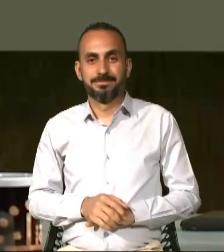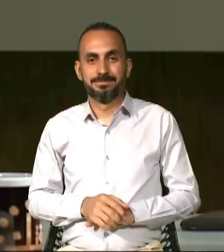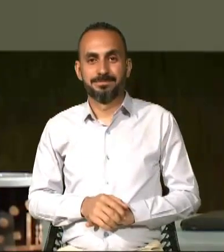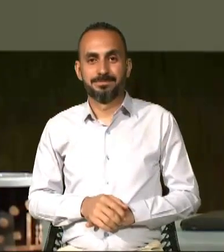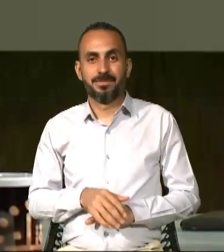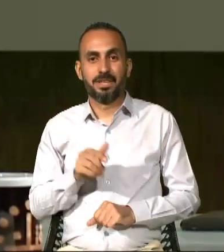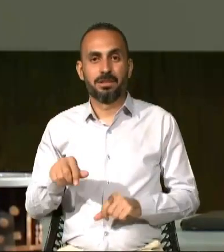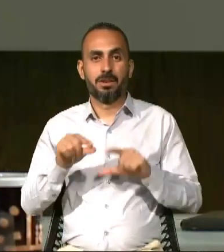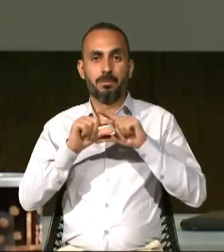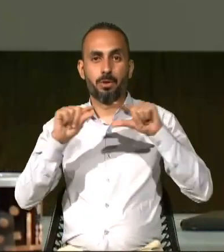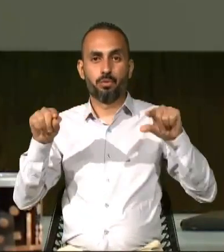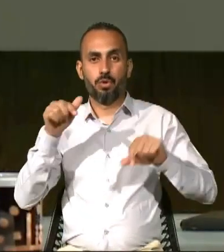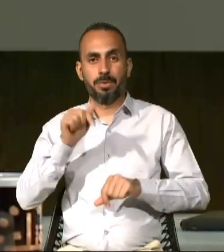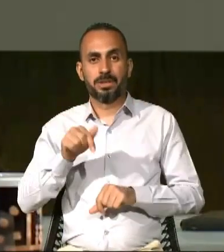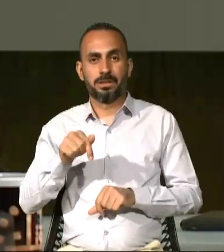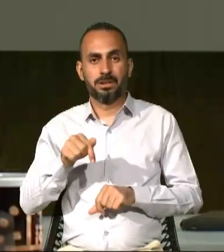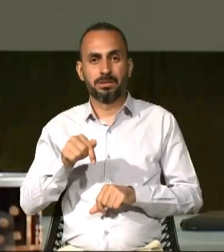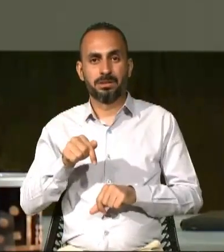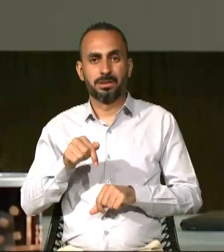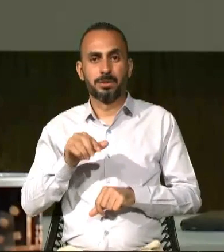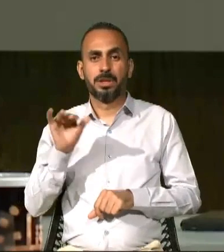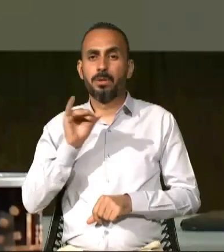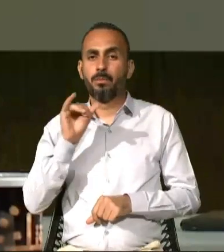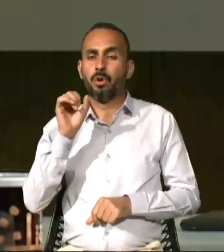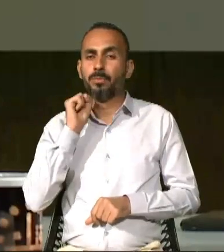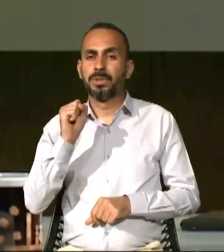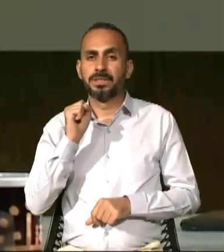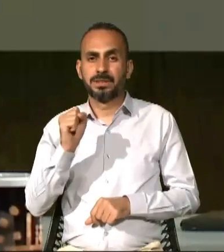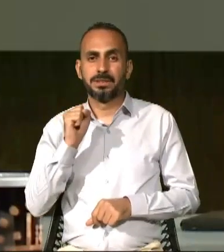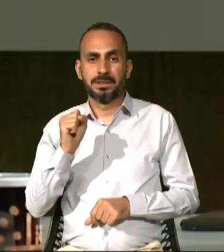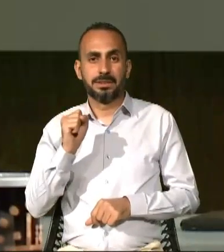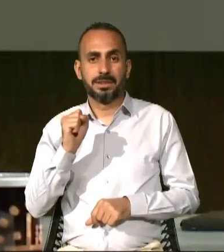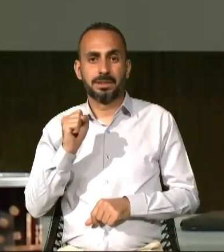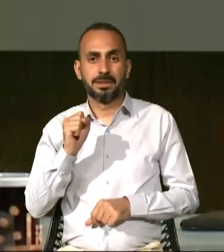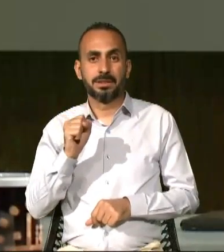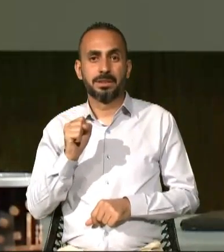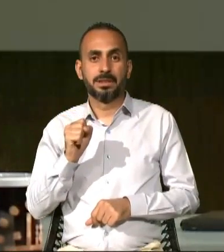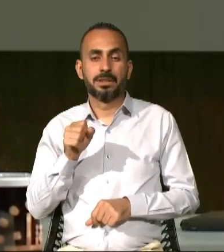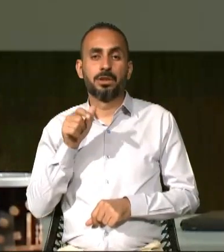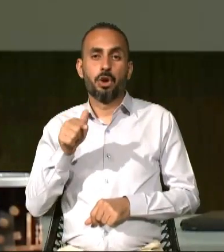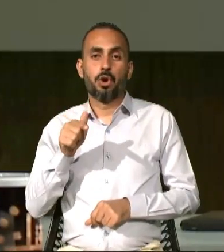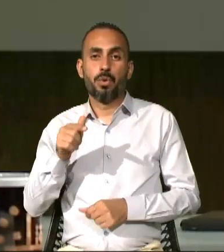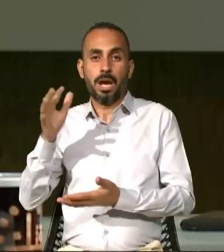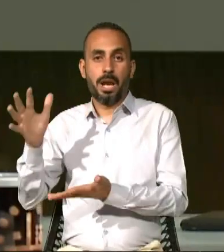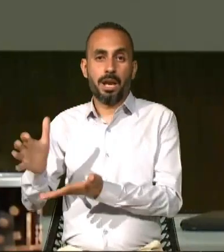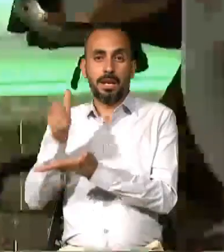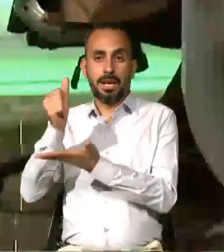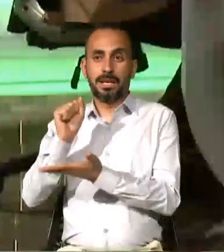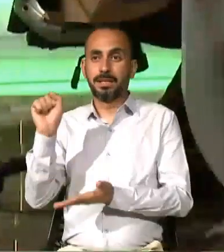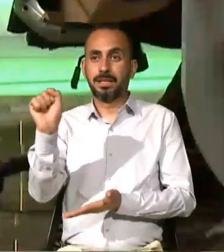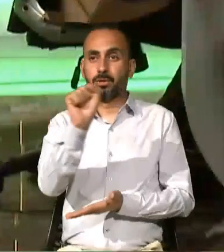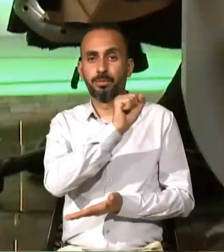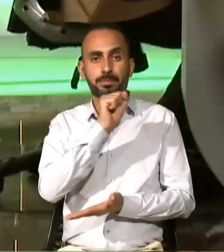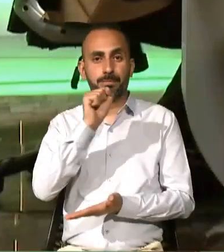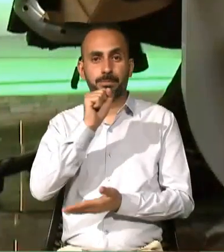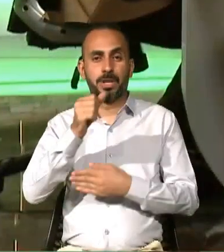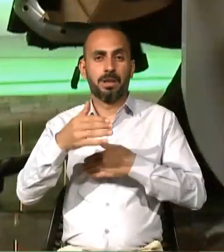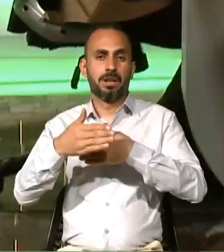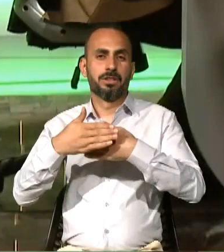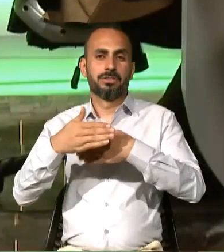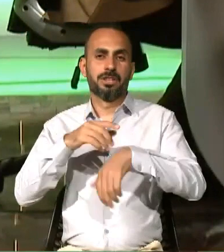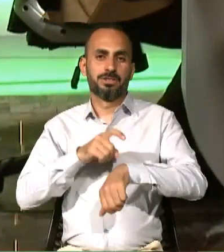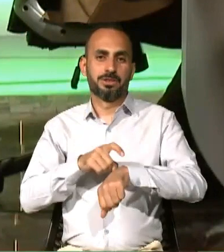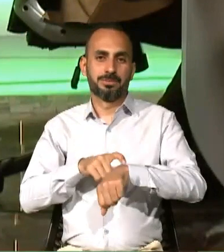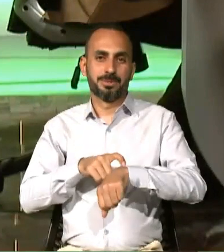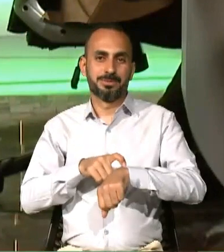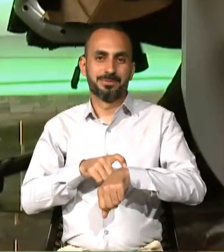الموضوع بتاع النهارده من الحاجات الجميله قوي، نجاتكم تقترب. طبعا كلنا بندور